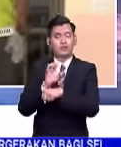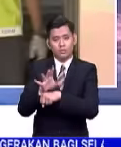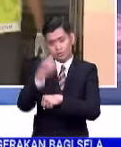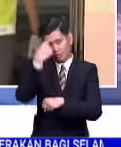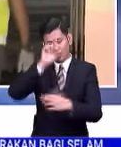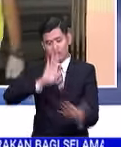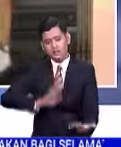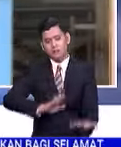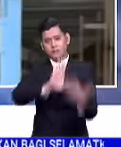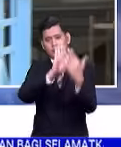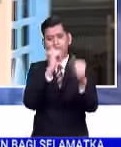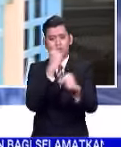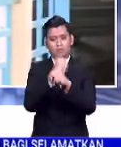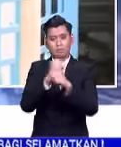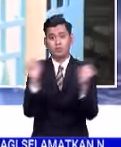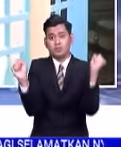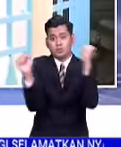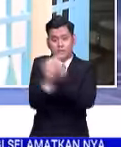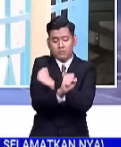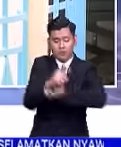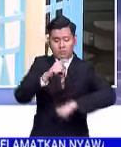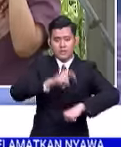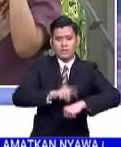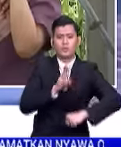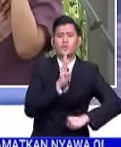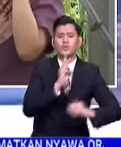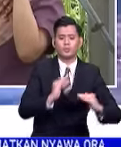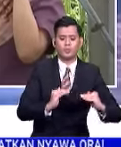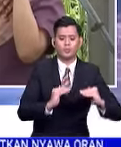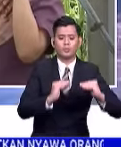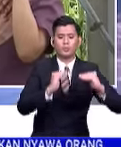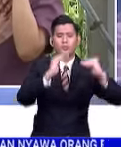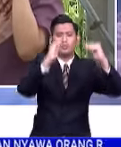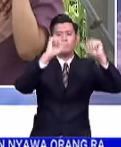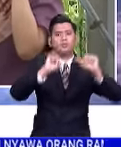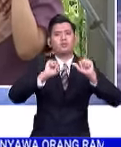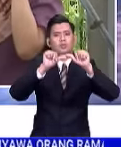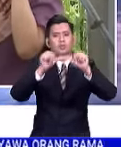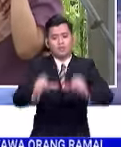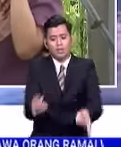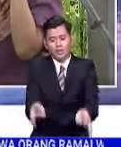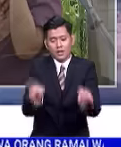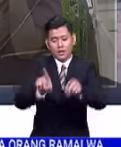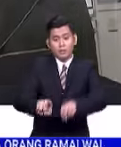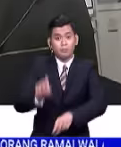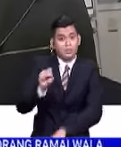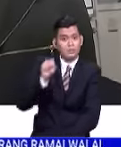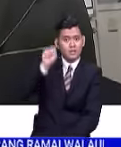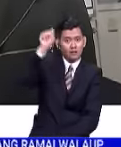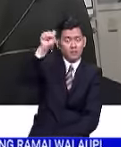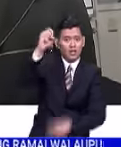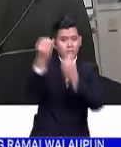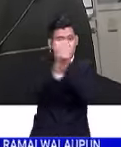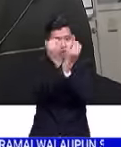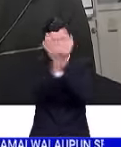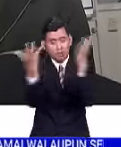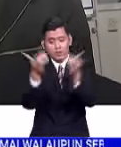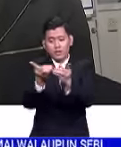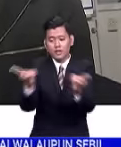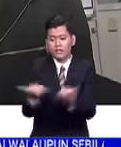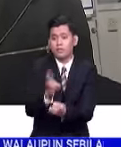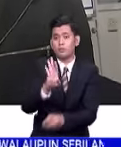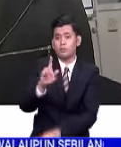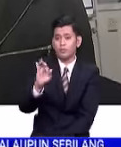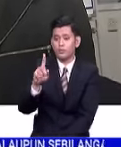mendepani tugasan yang mencabar dalam musim banjir yang masih lagi berterusan ketika ini di Sabah. Okey, untuk makluman di daerah Beaufort ni,